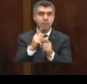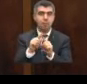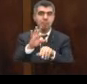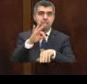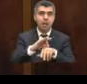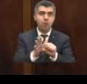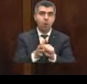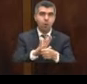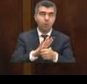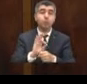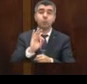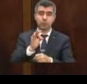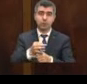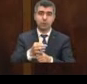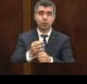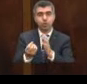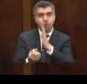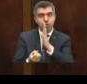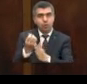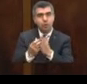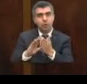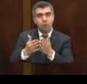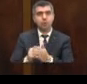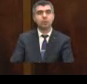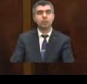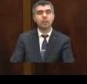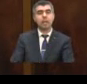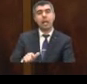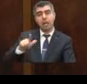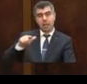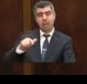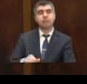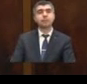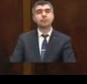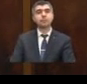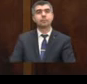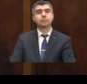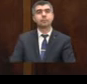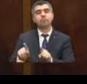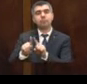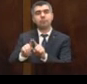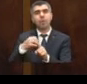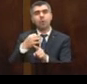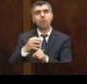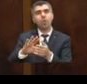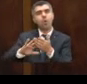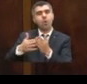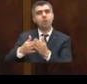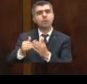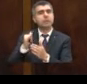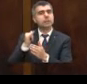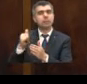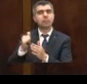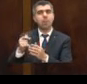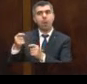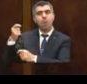على قدرة فائقة في الخلق والابتكار، ولكن هناك قطاعات يلاحظ عليها أنها تلجأ أكثر إلى الاستيراد منها إلى